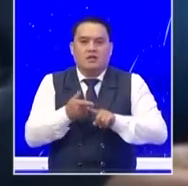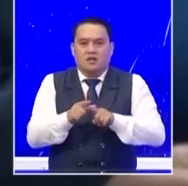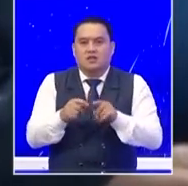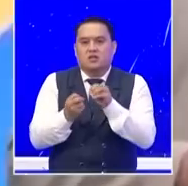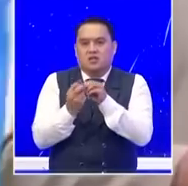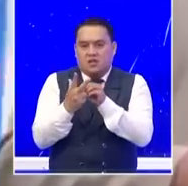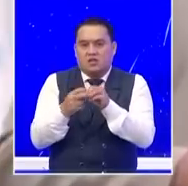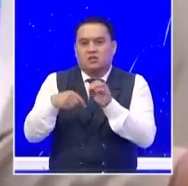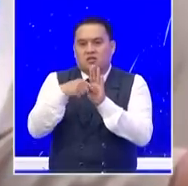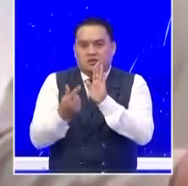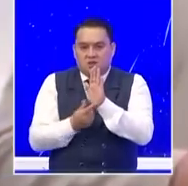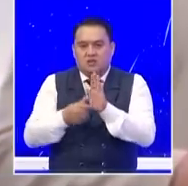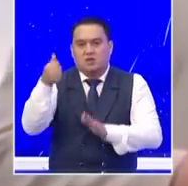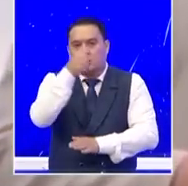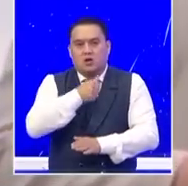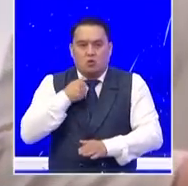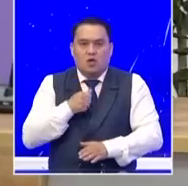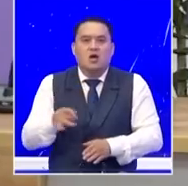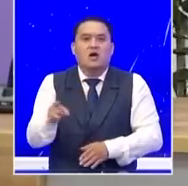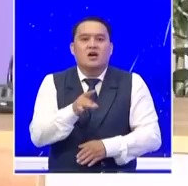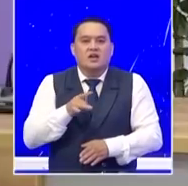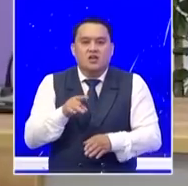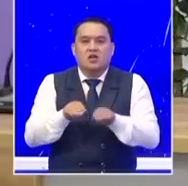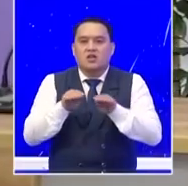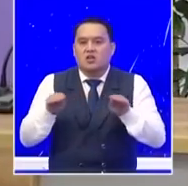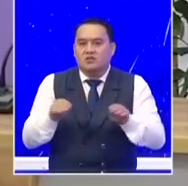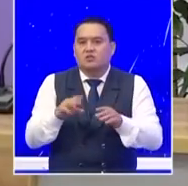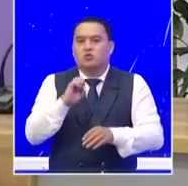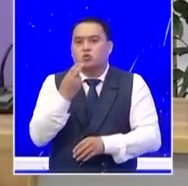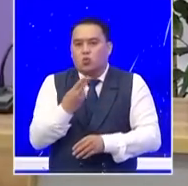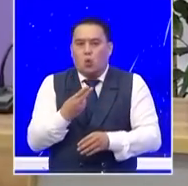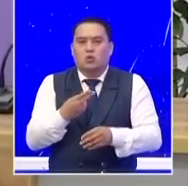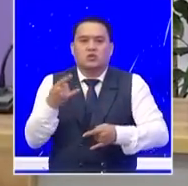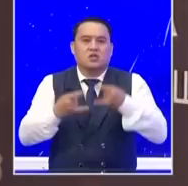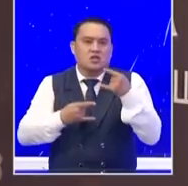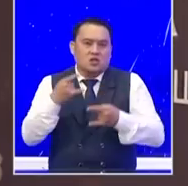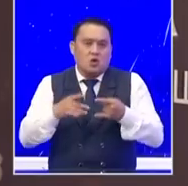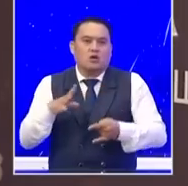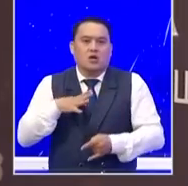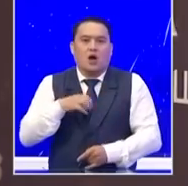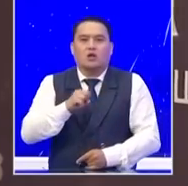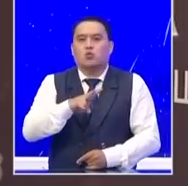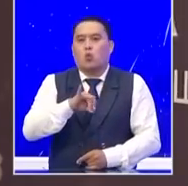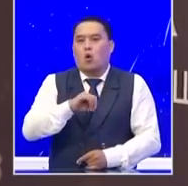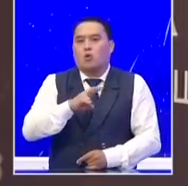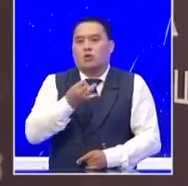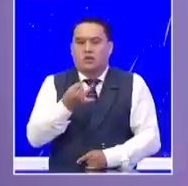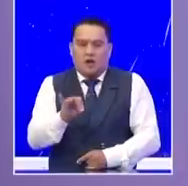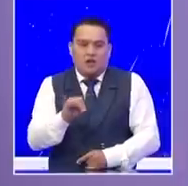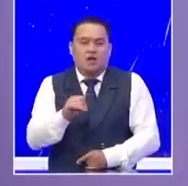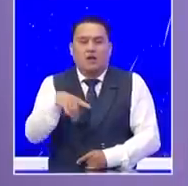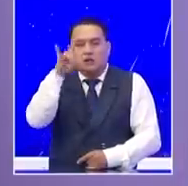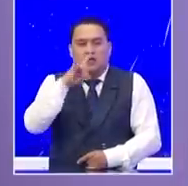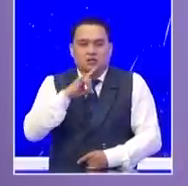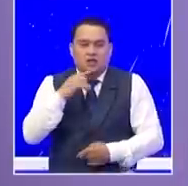с 2013 по 2017 годы, вел рейтинговое социальное бытовое ток-шоу «Айтуға оңай» на телеканале